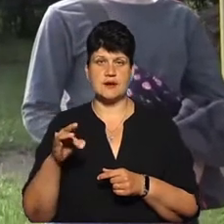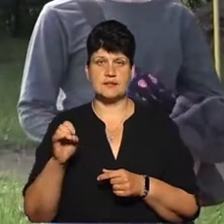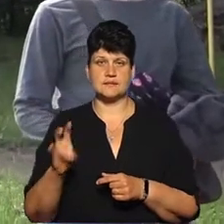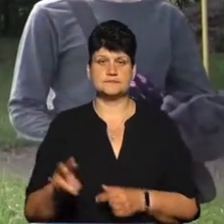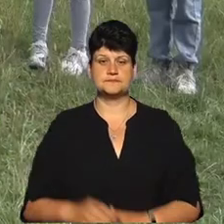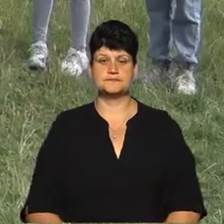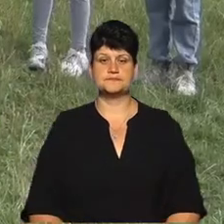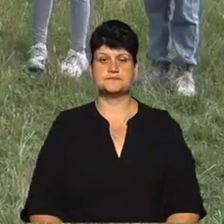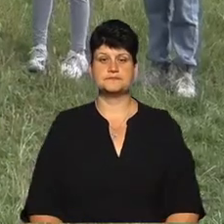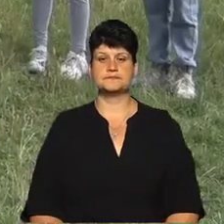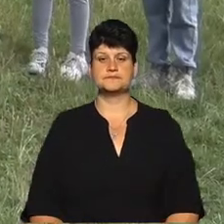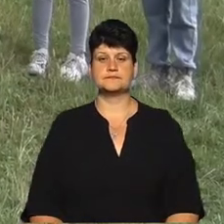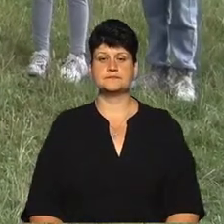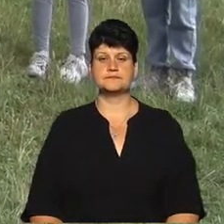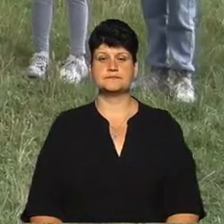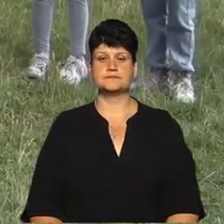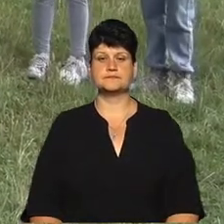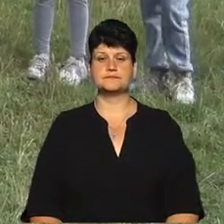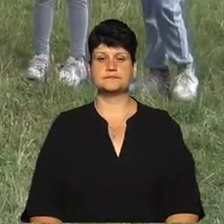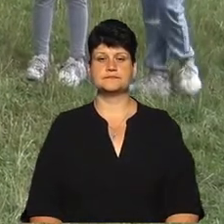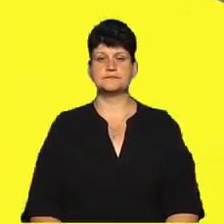Галіяш. Новини на Суспільному. Тернопіль.